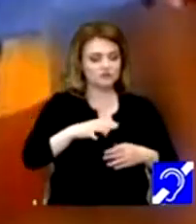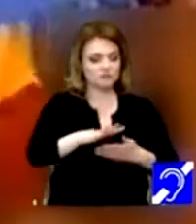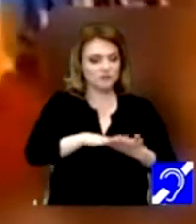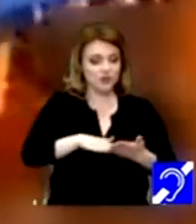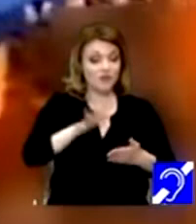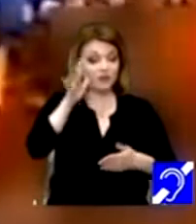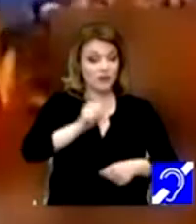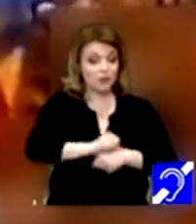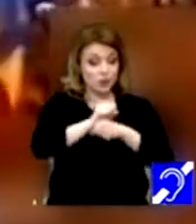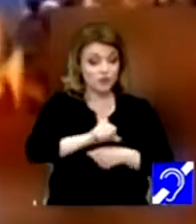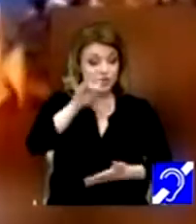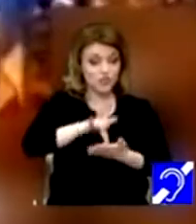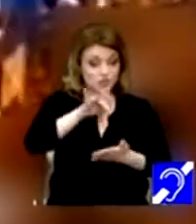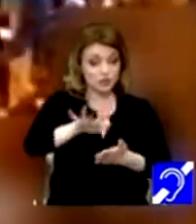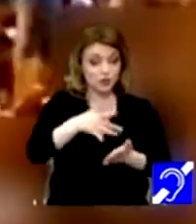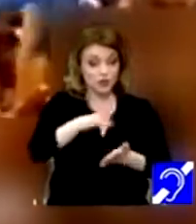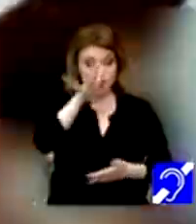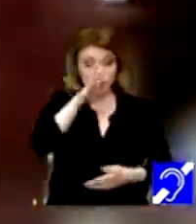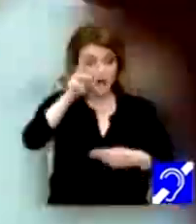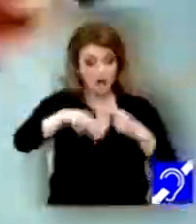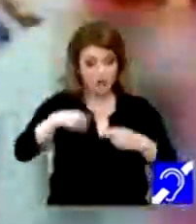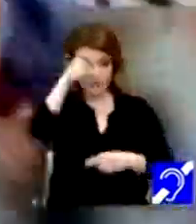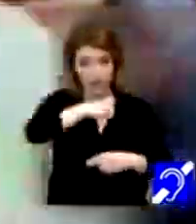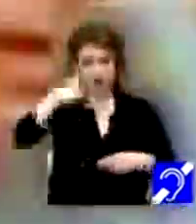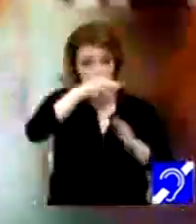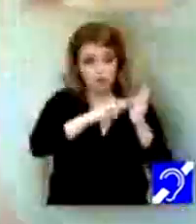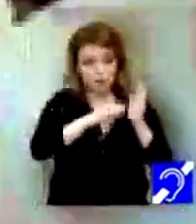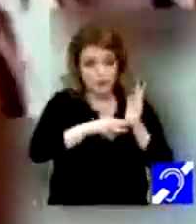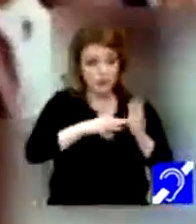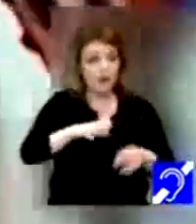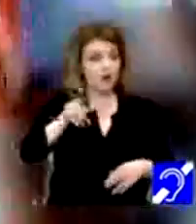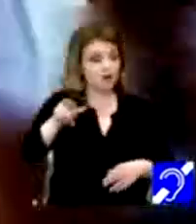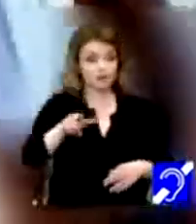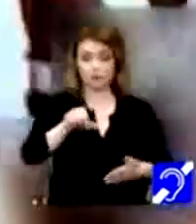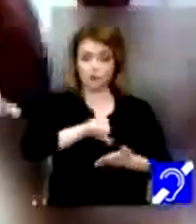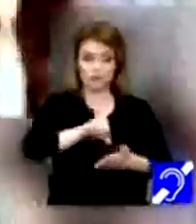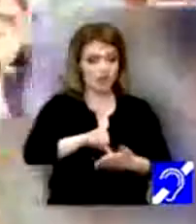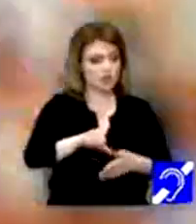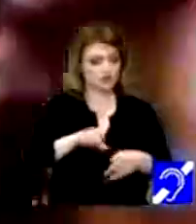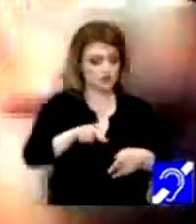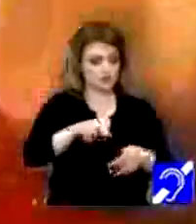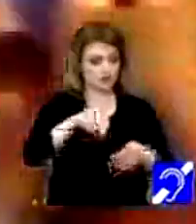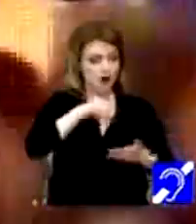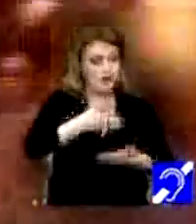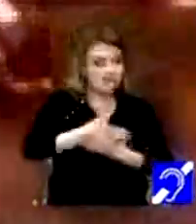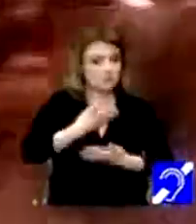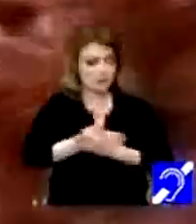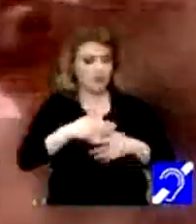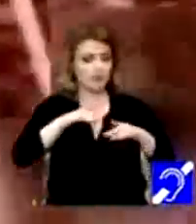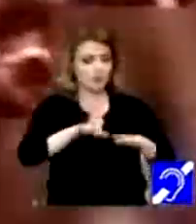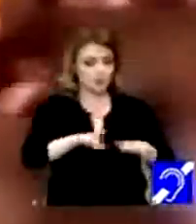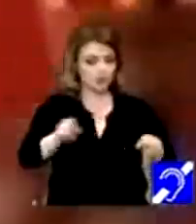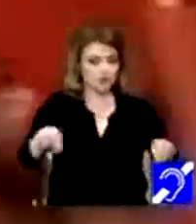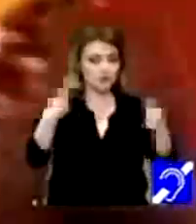În timpul protestelor din centrul Chișinăului de la sfârșitul anilor 80 au avut un rol decisiv pentru procesul de renaștere națională.